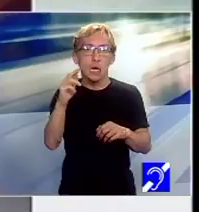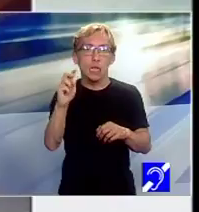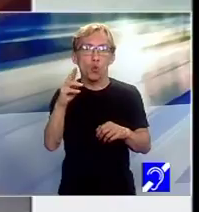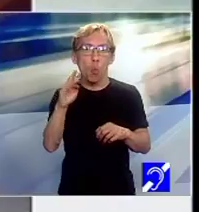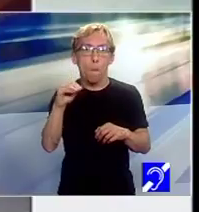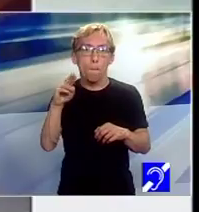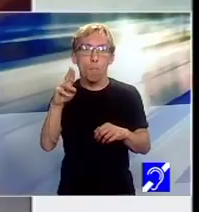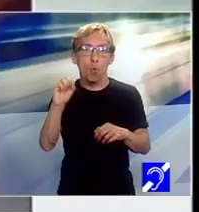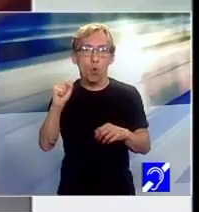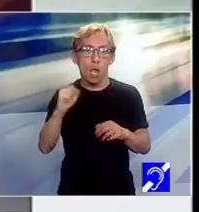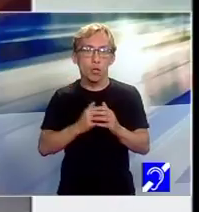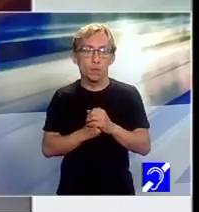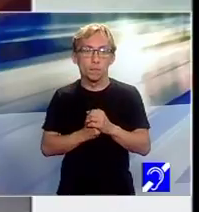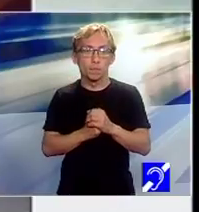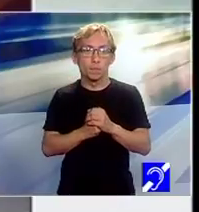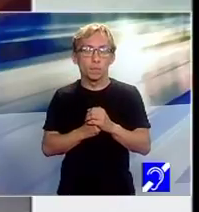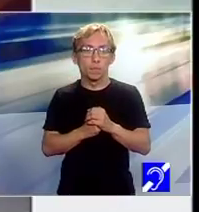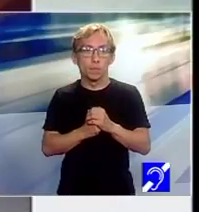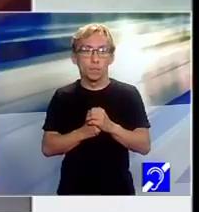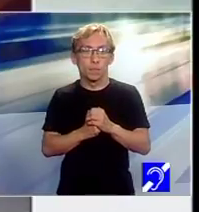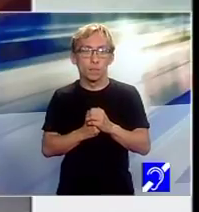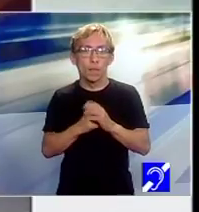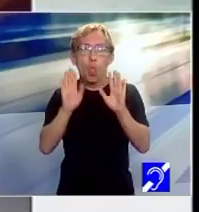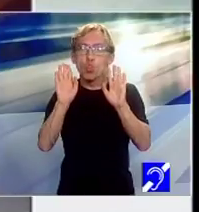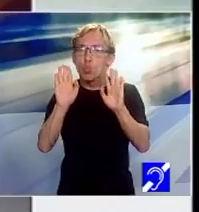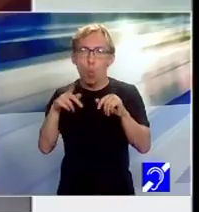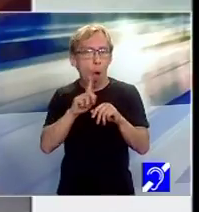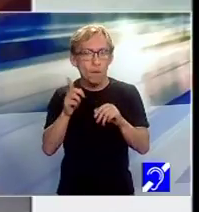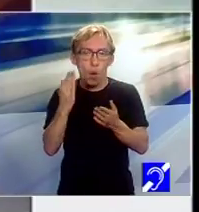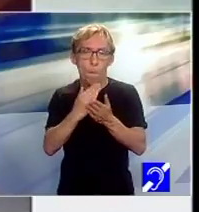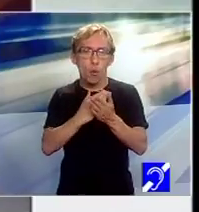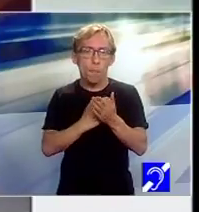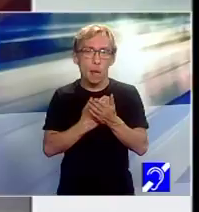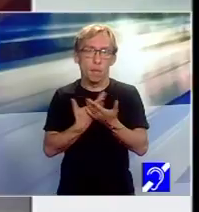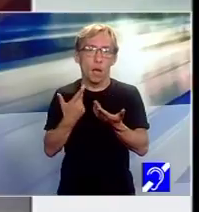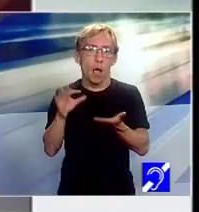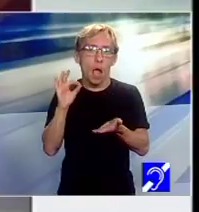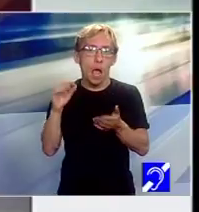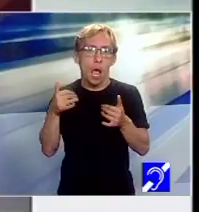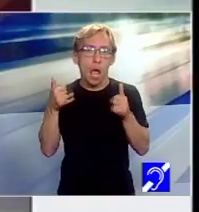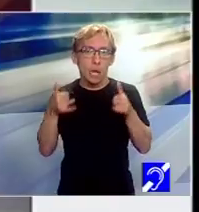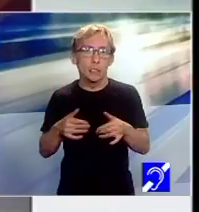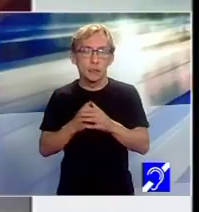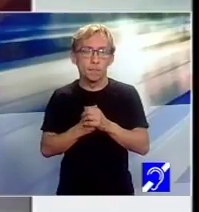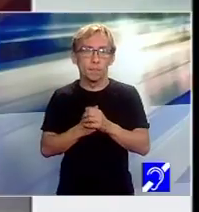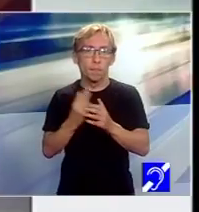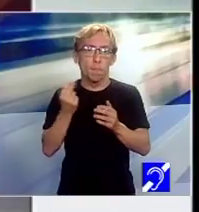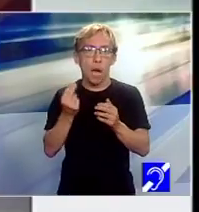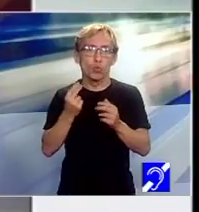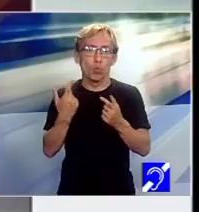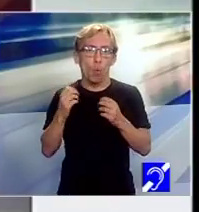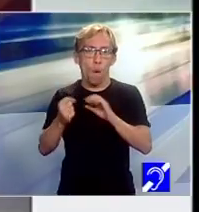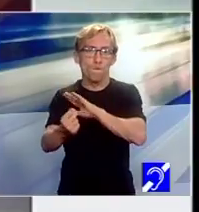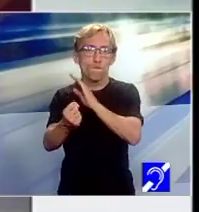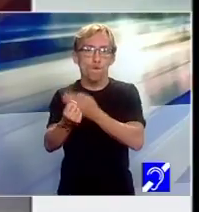Bistrița. Deci nu ar fi o problemă existența forței de muncă. O